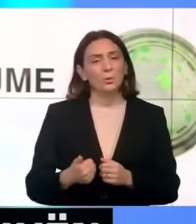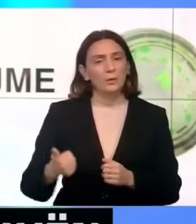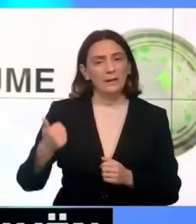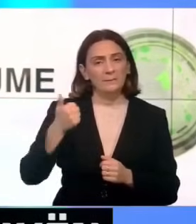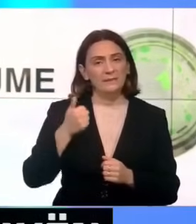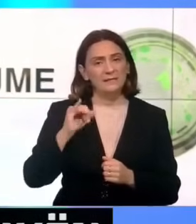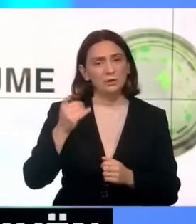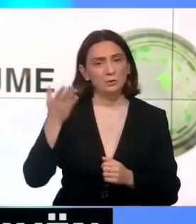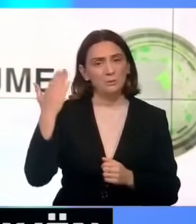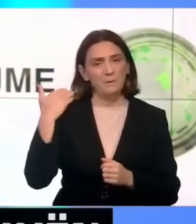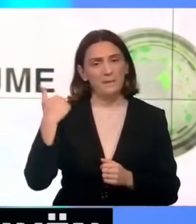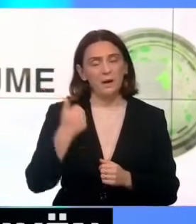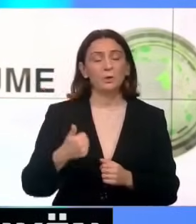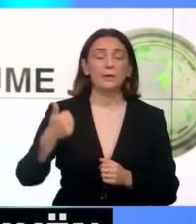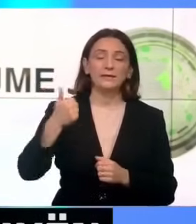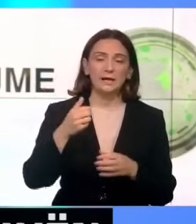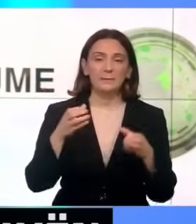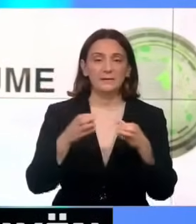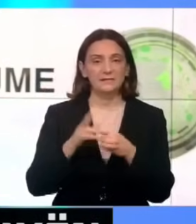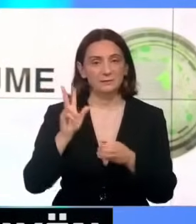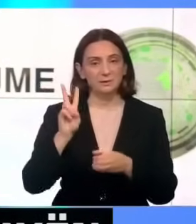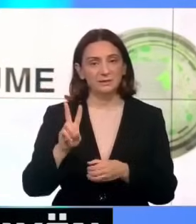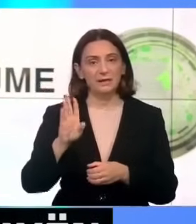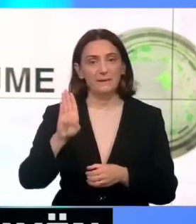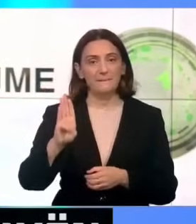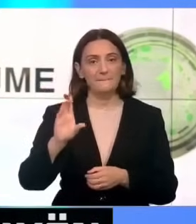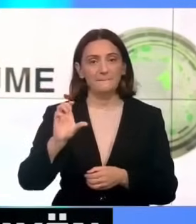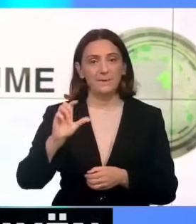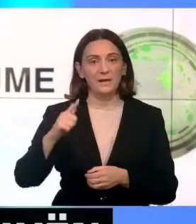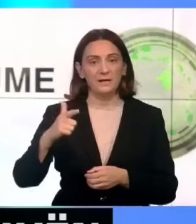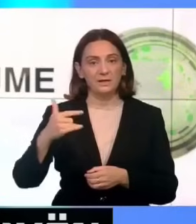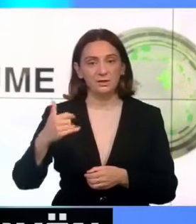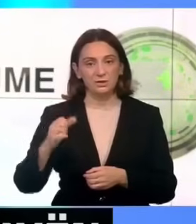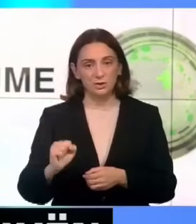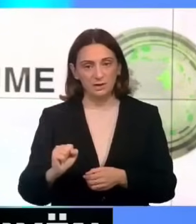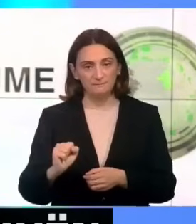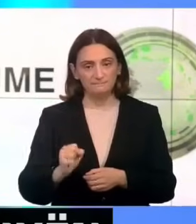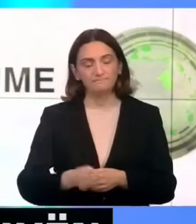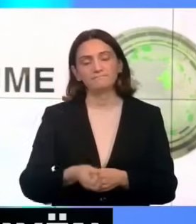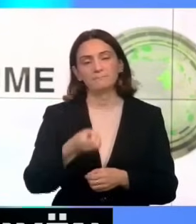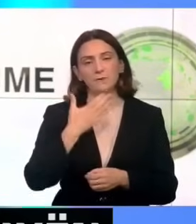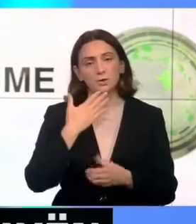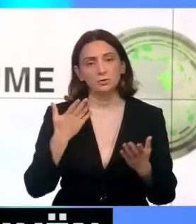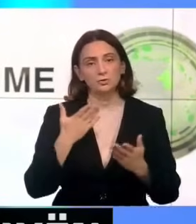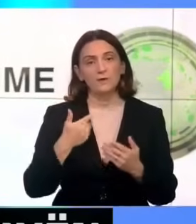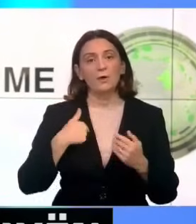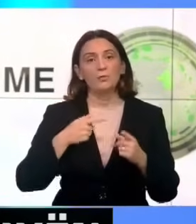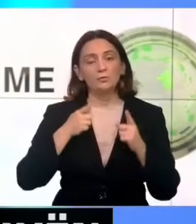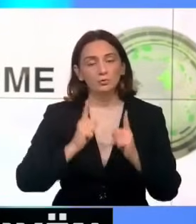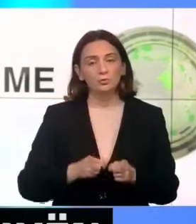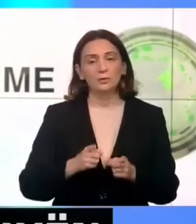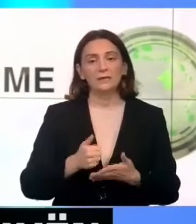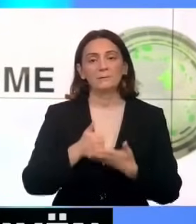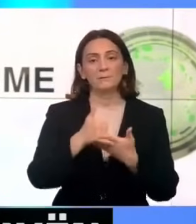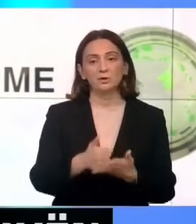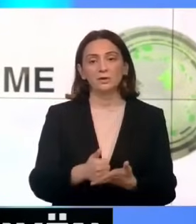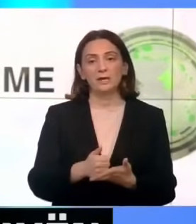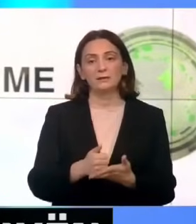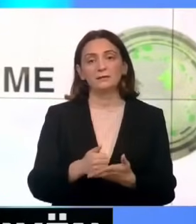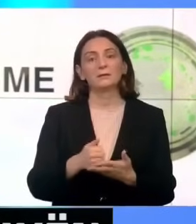dy aleatëve të tij Ilir Meta tashmë në qeli dhe Monika Kryemadhi nën hetim për disa akuza ku më kryesorja është